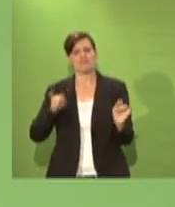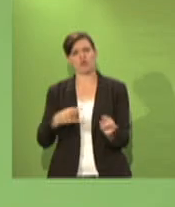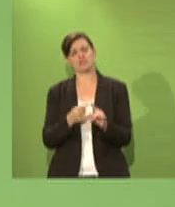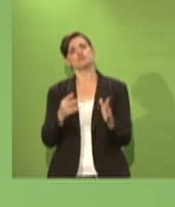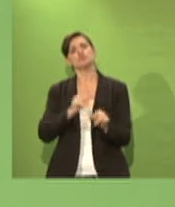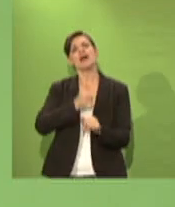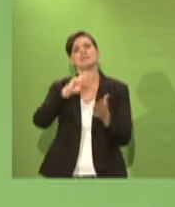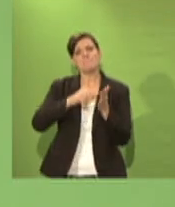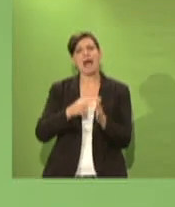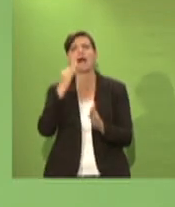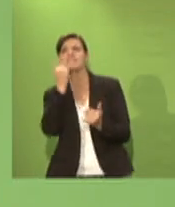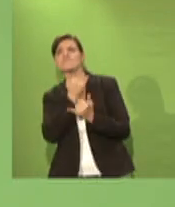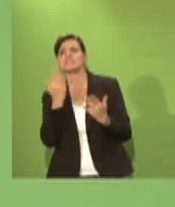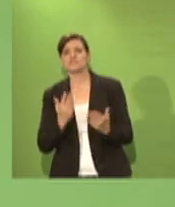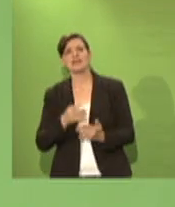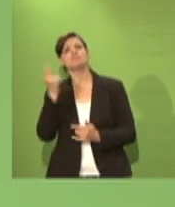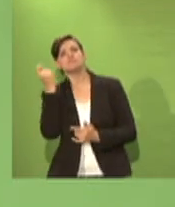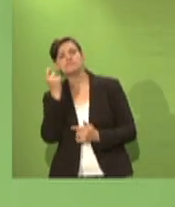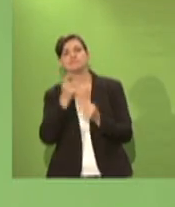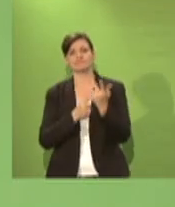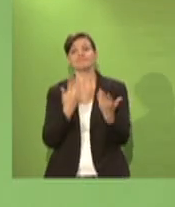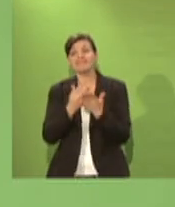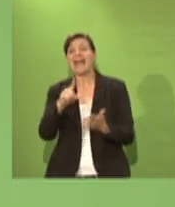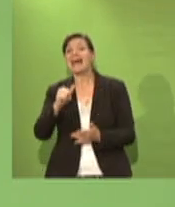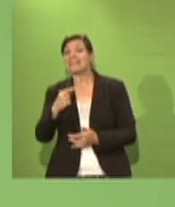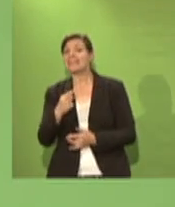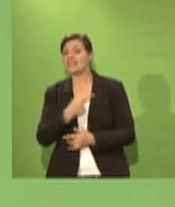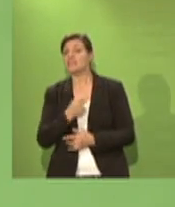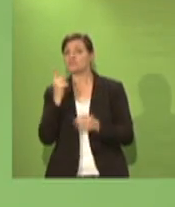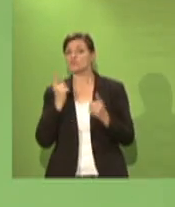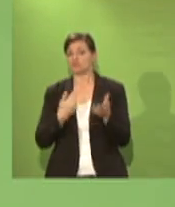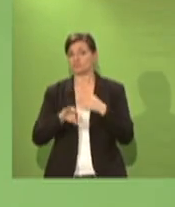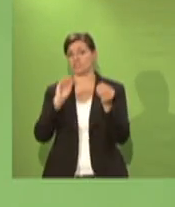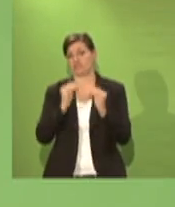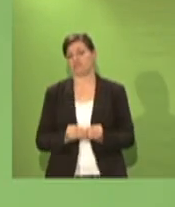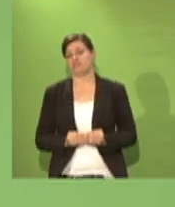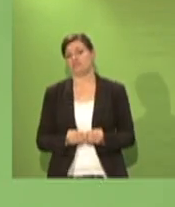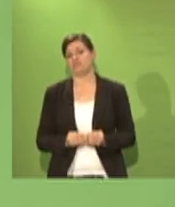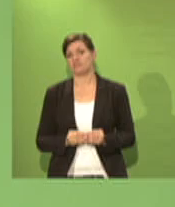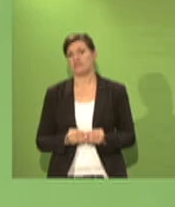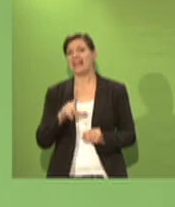planen, andenken. Hier sind die LAGen verlangt, auch die LAGen untereinander, die verschiedenen, mehr